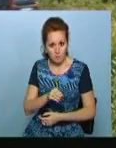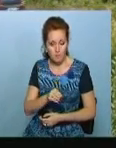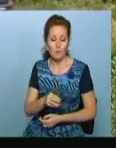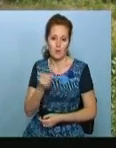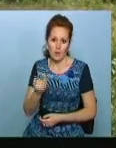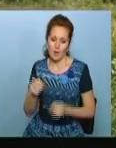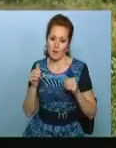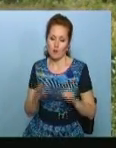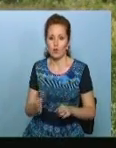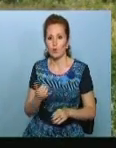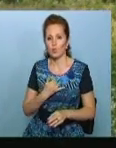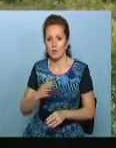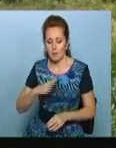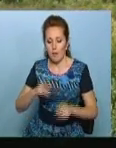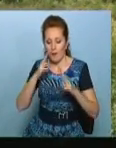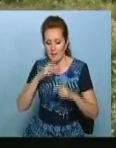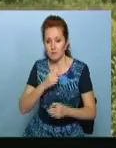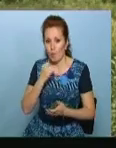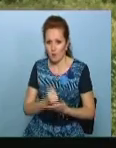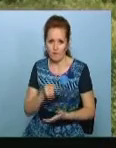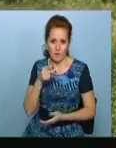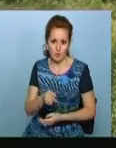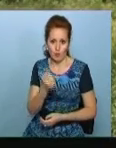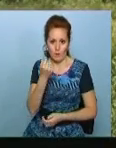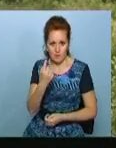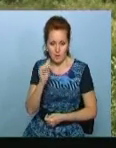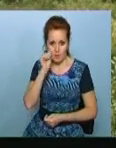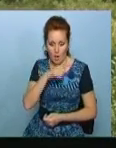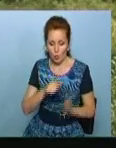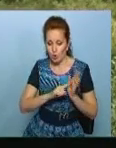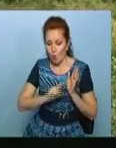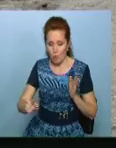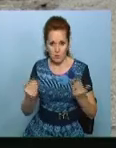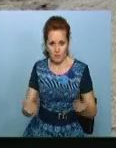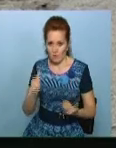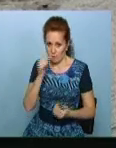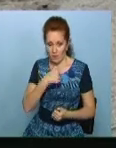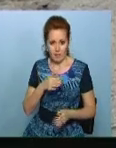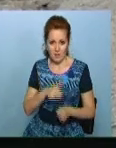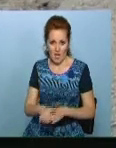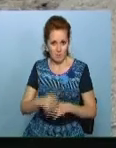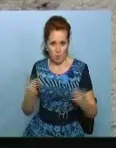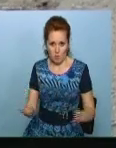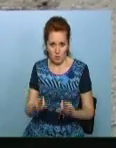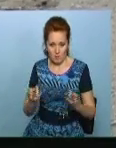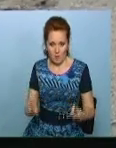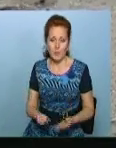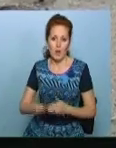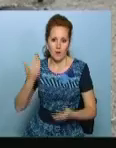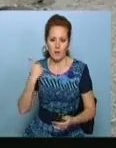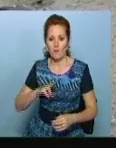Решение у нас было рассмотрено еще в 2011 году, но до настоящего времени так и не исполнено. Ранее в